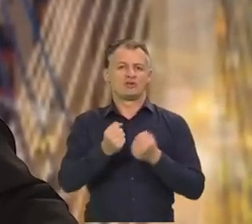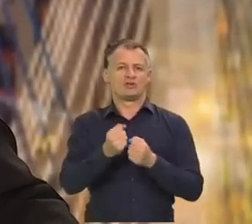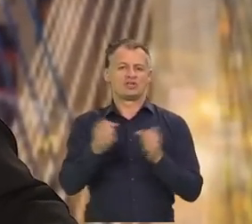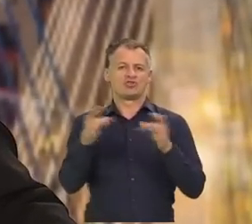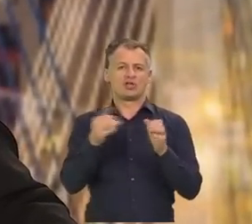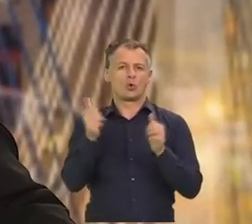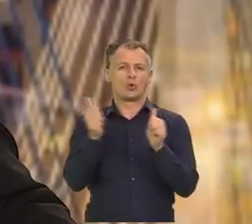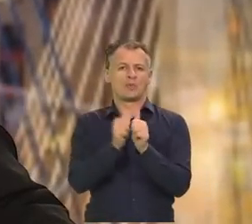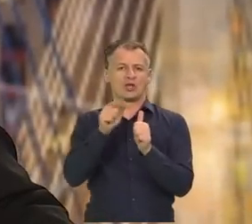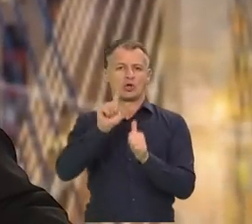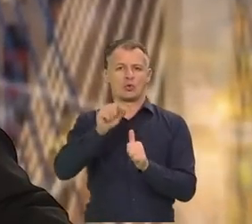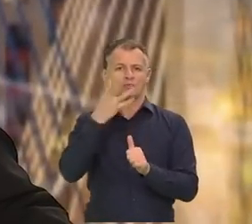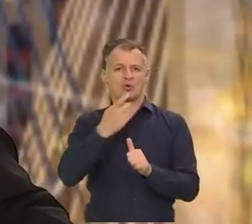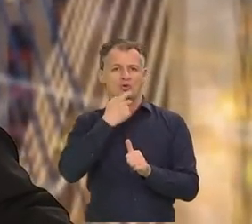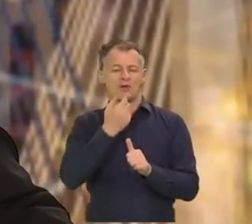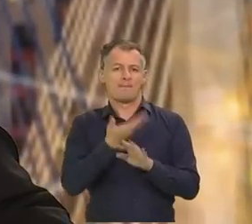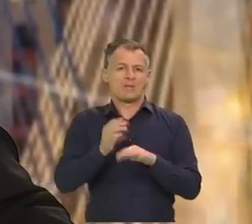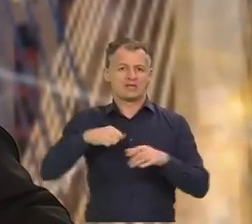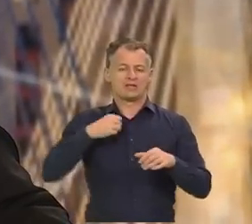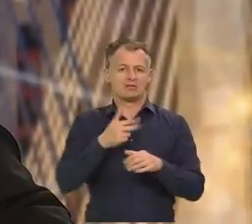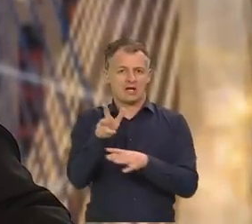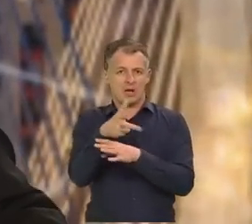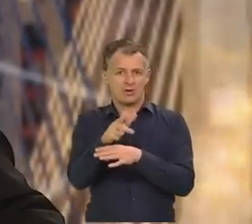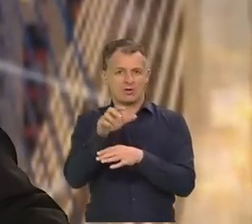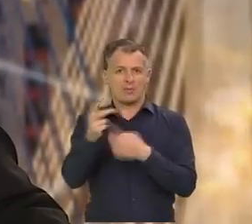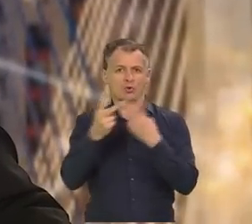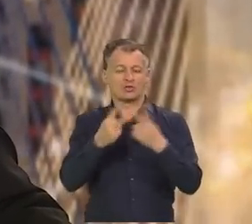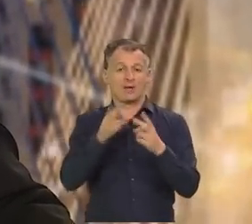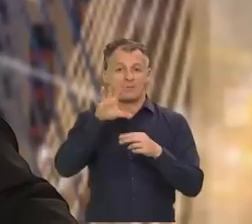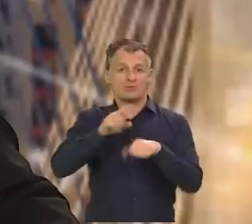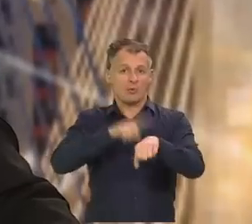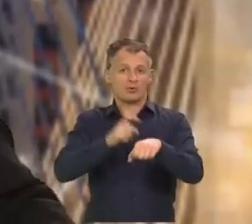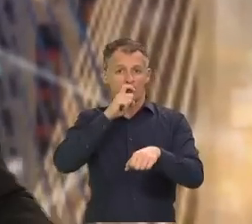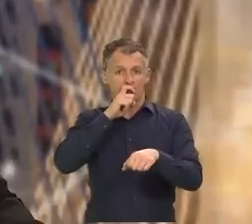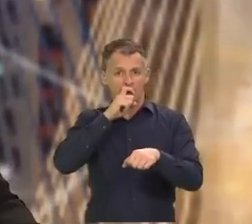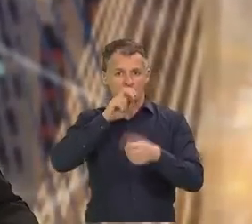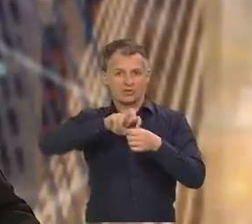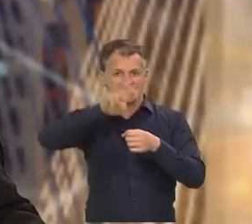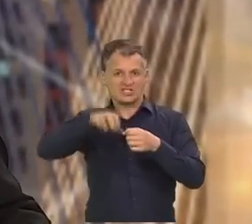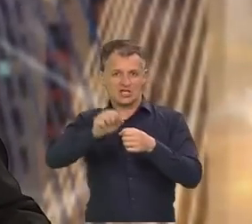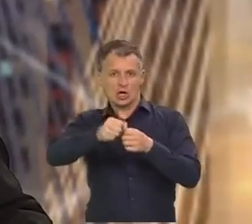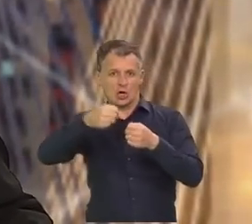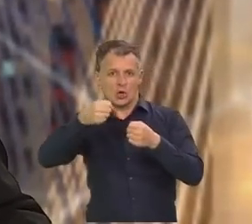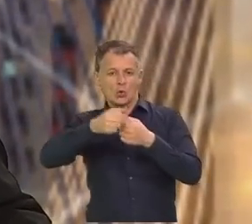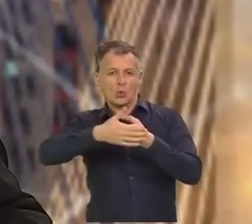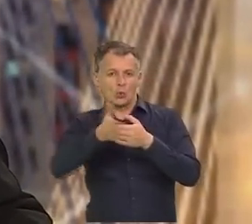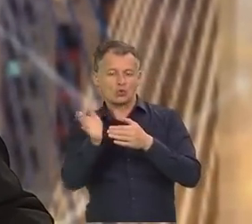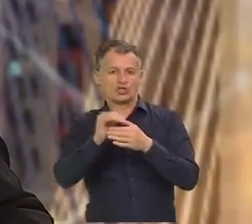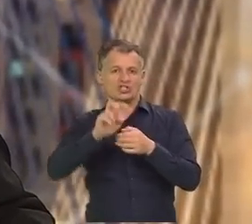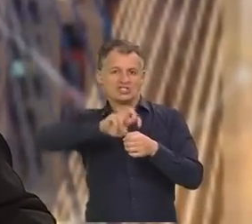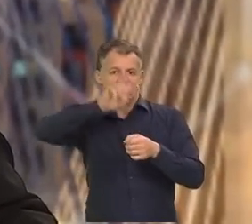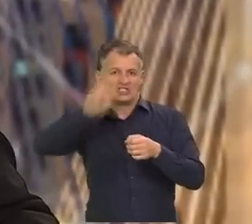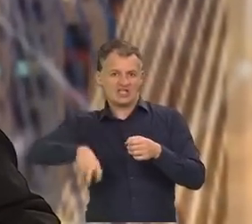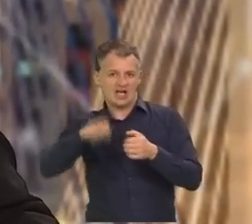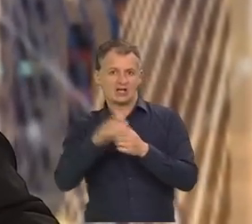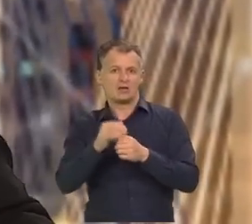ani mai tânără. Camerele de supraveghere de pe autostradă au surprins momentul în care bărbatul deschide portiera și sare. Mașina a continuat să ruleze pe șosea